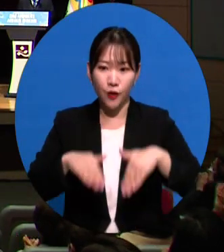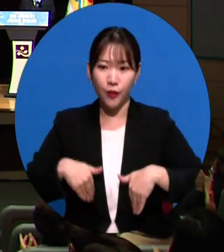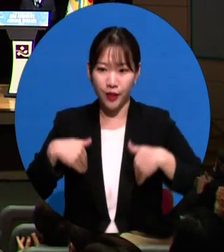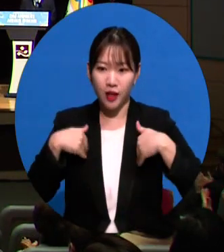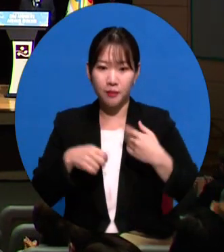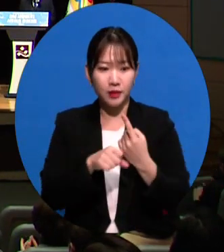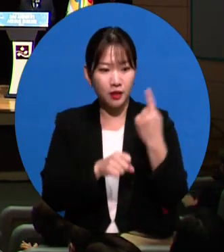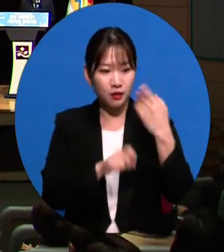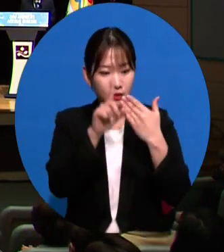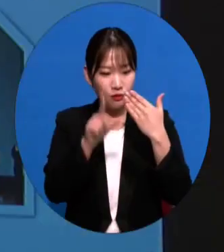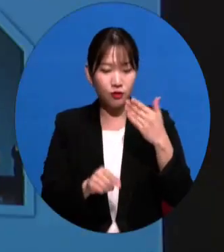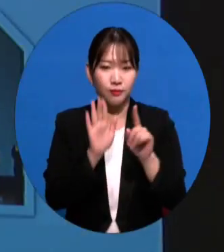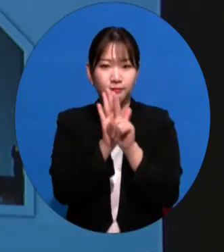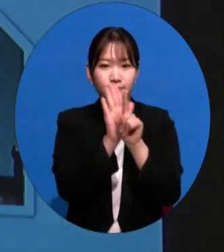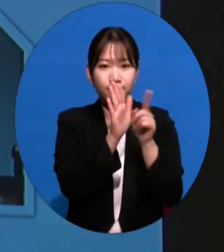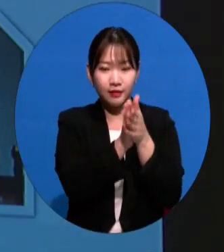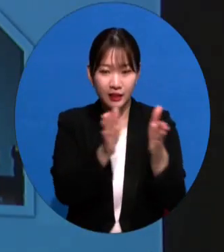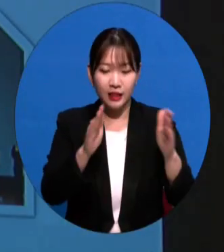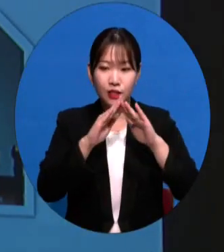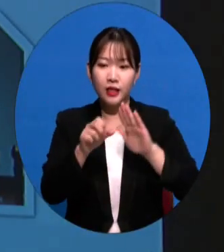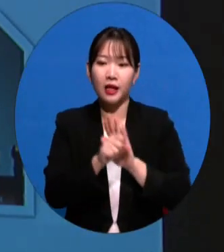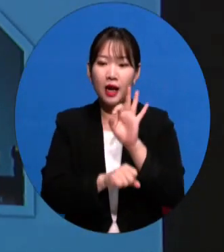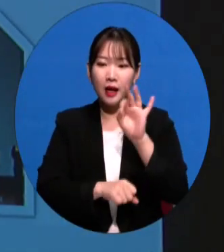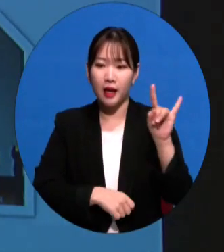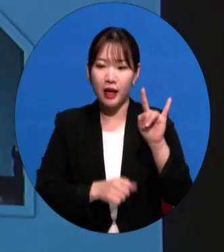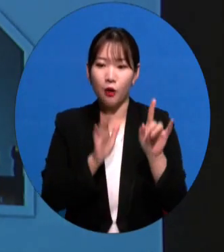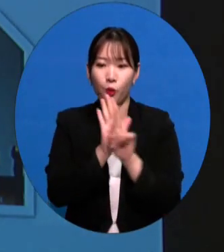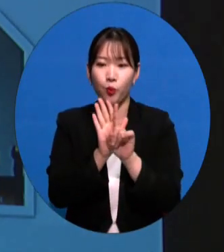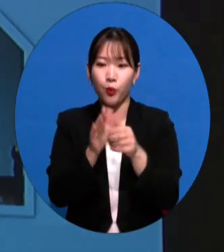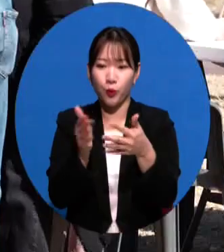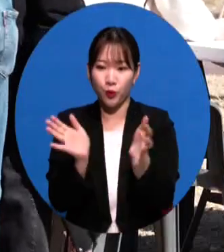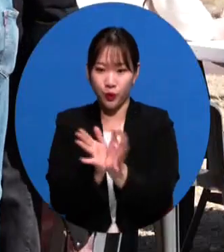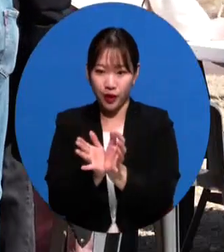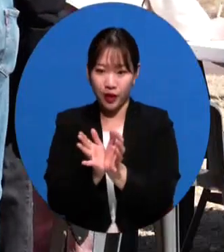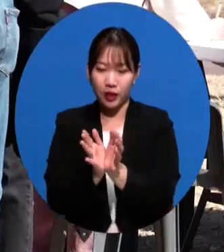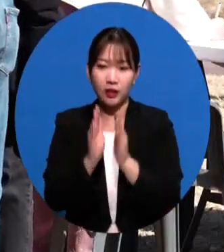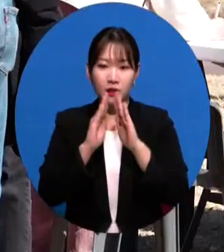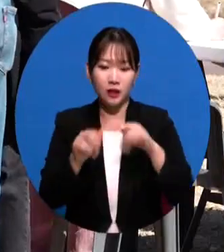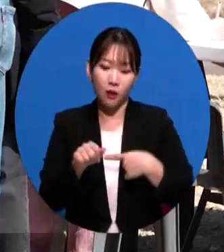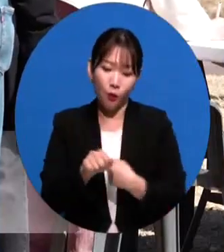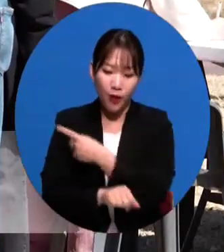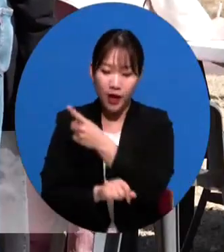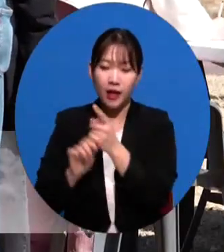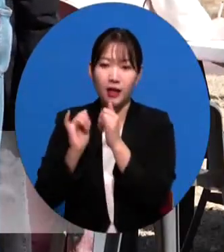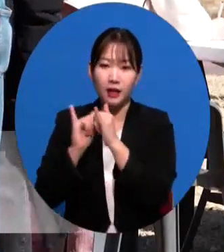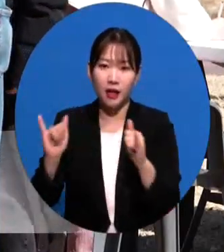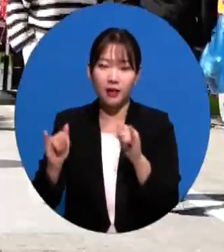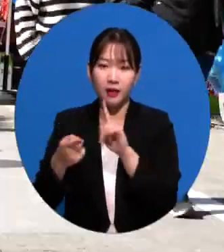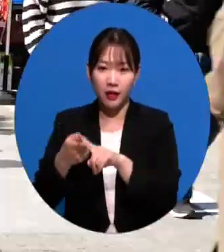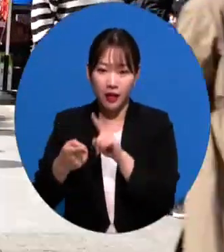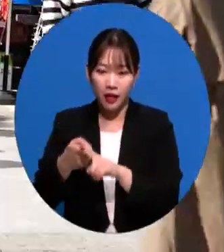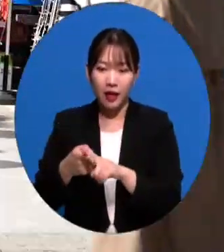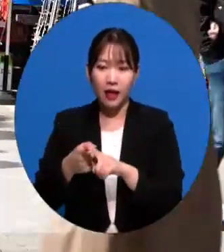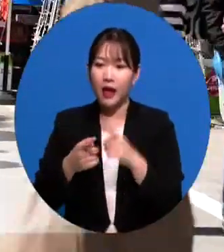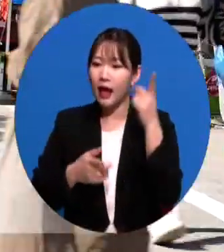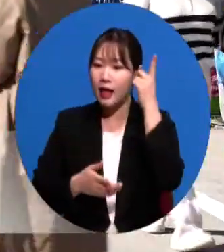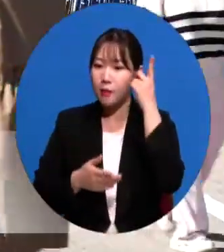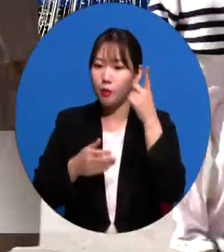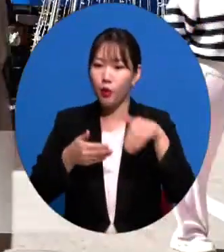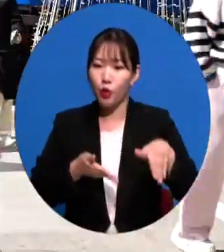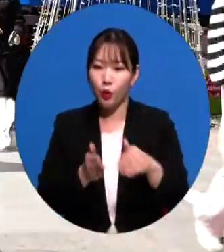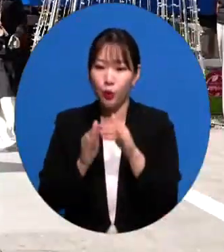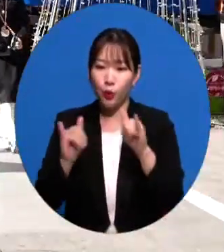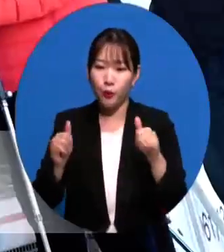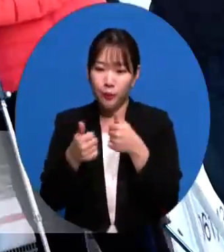전라남도가 지난해 9월 모집을 시작한 전남 사랑의 서포터즈. 전남 외 거주자들을 대상으로 모바일 도민증을